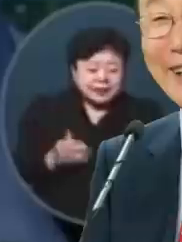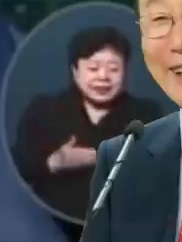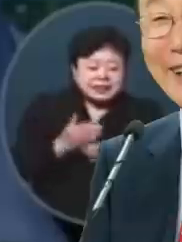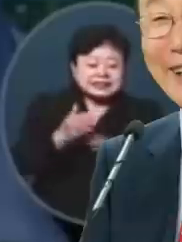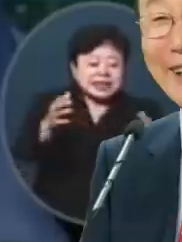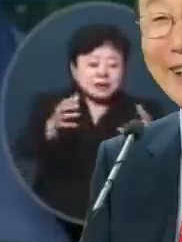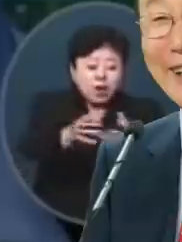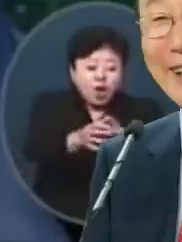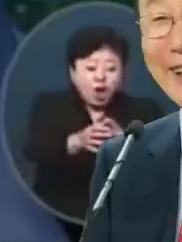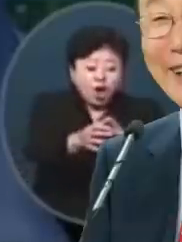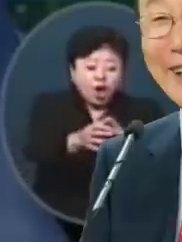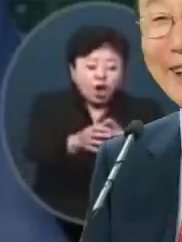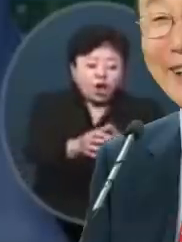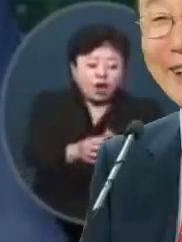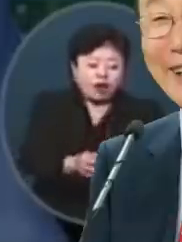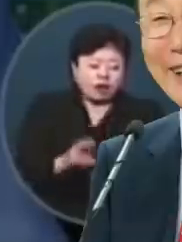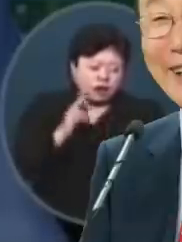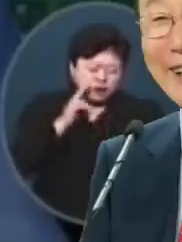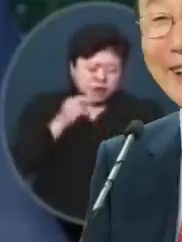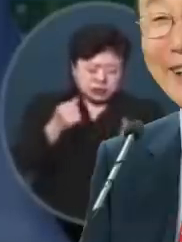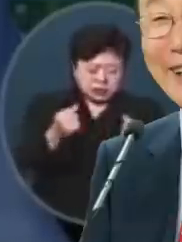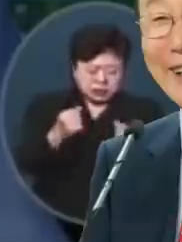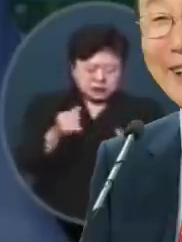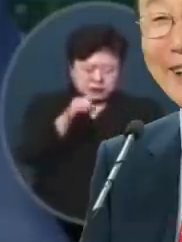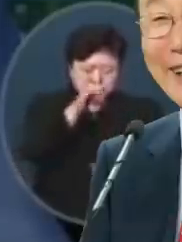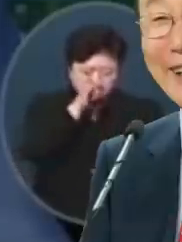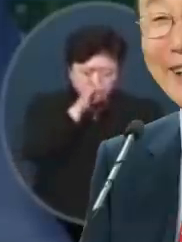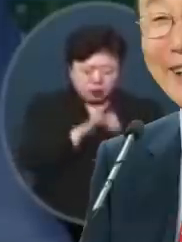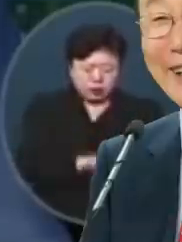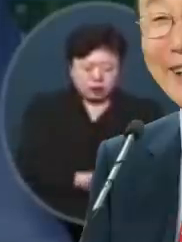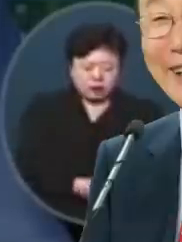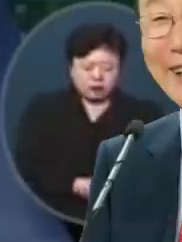되면 굉장한 힘을 얻게 되는 것입니다